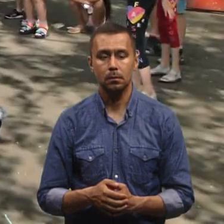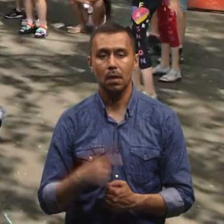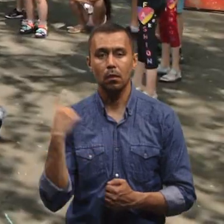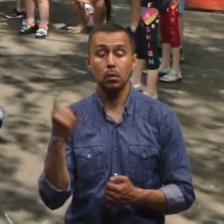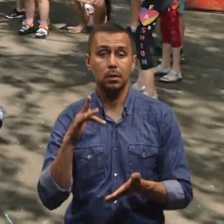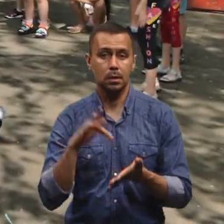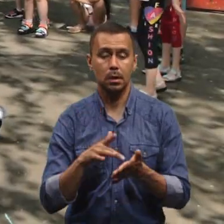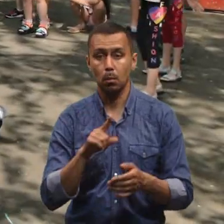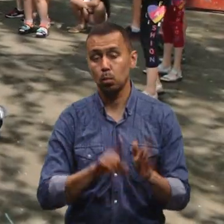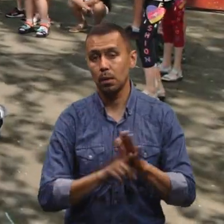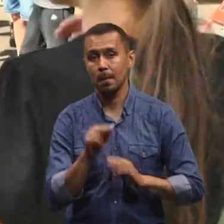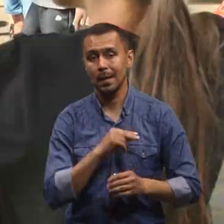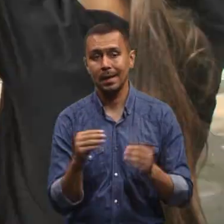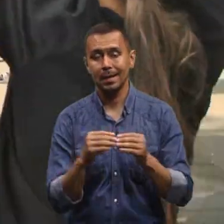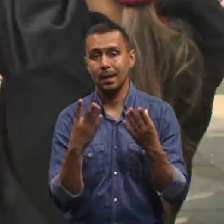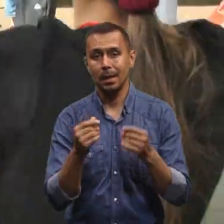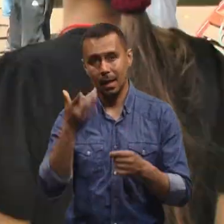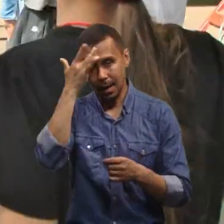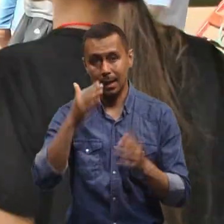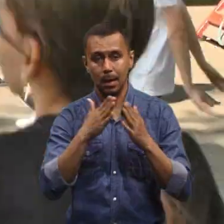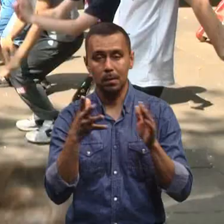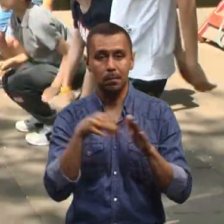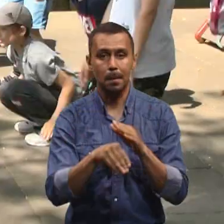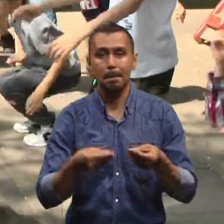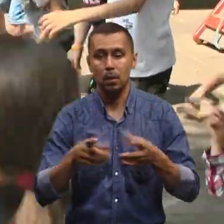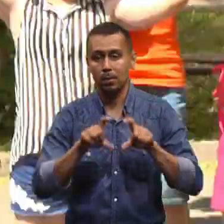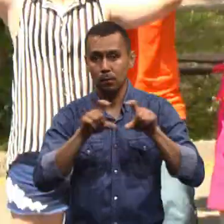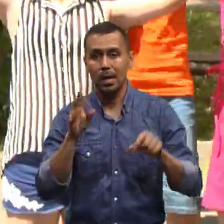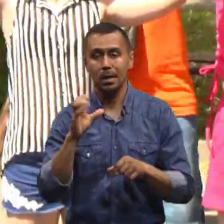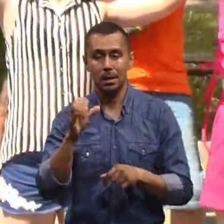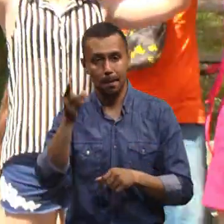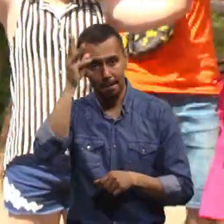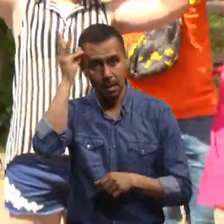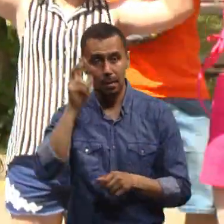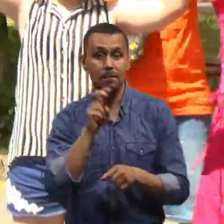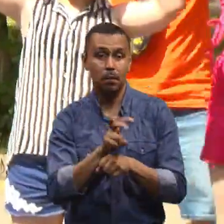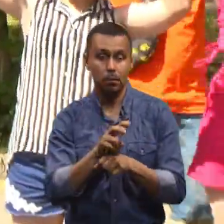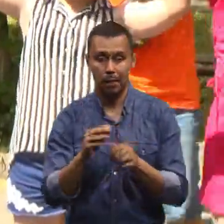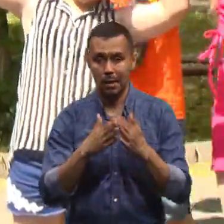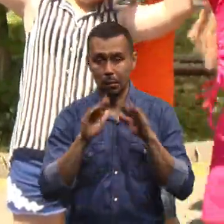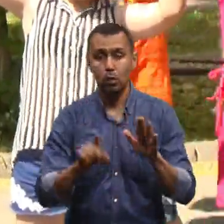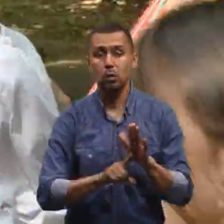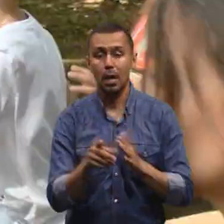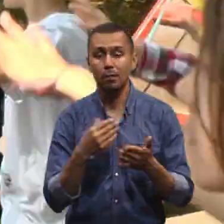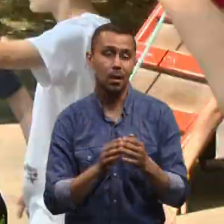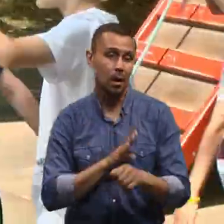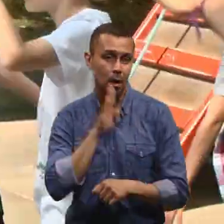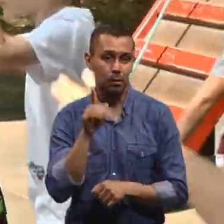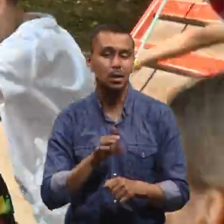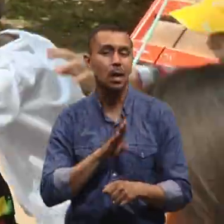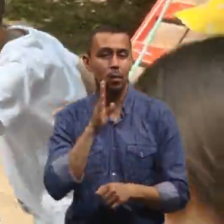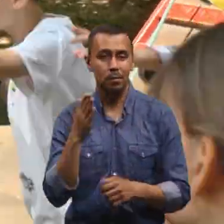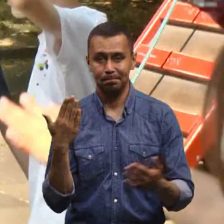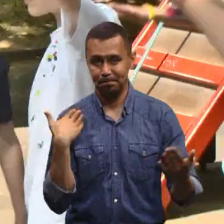обласному центрі запрацював 10-денний літній табір при благодійному фонді «Карітас Хмельницький». Відвідувачі табору розпочинають свій ранок із